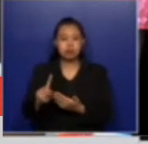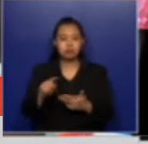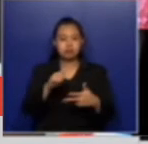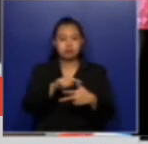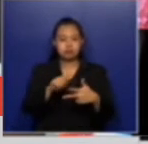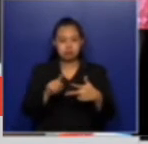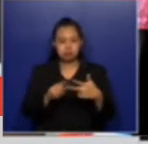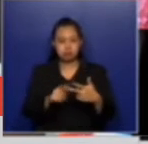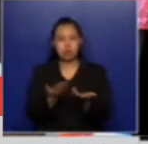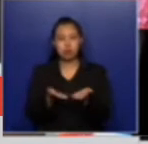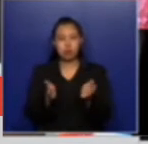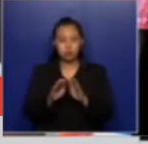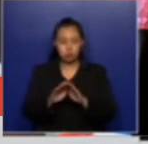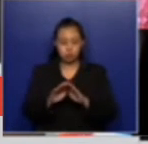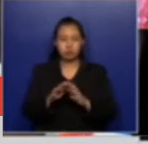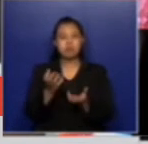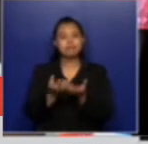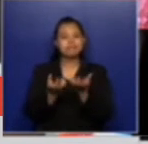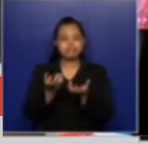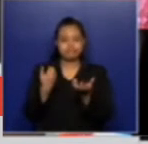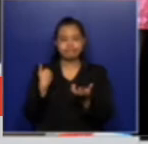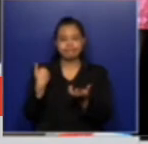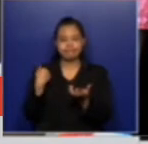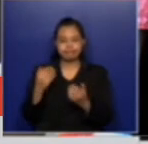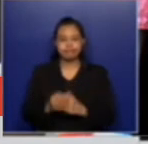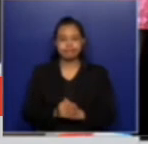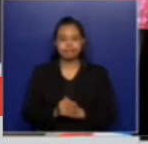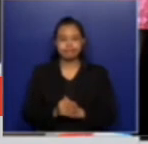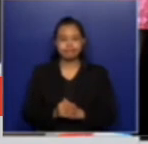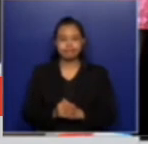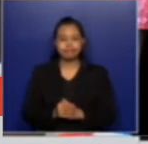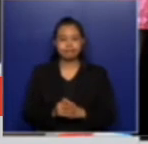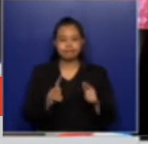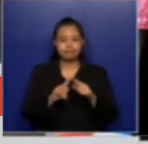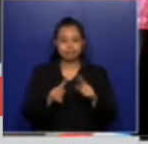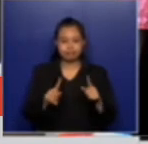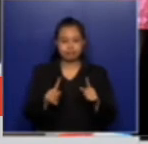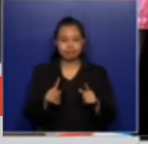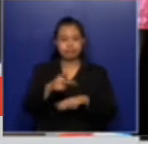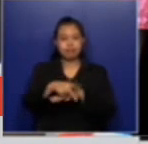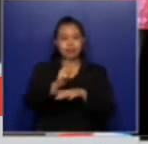อบครัวเกิดความสมดุลแต่ท่านประธานที่เคารพครับการบริหาร